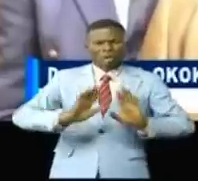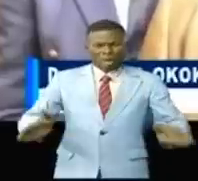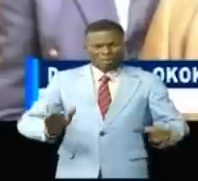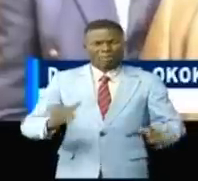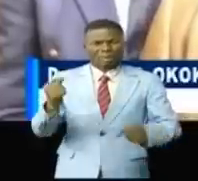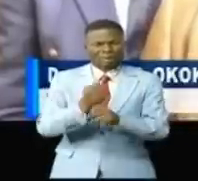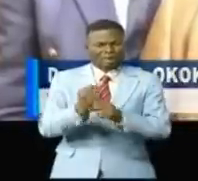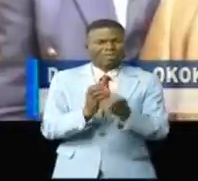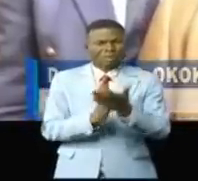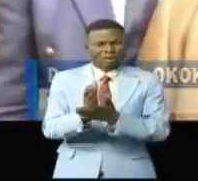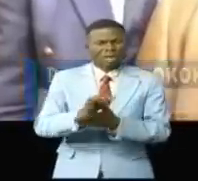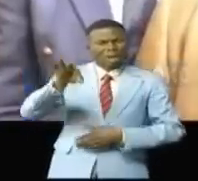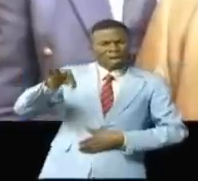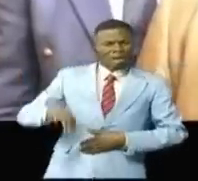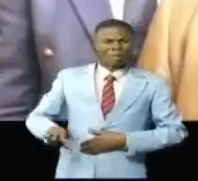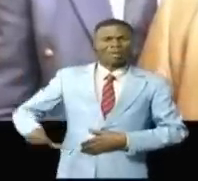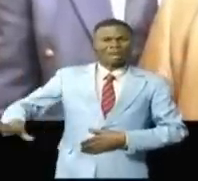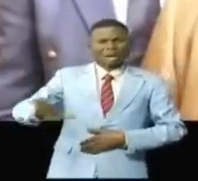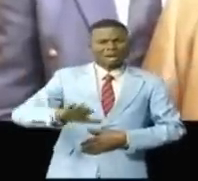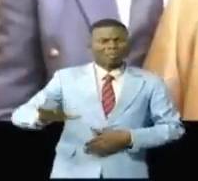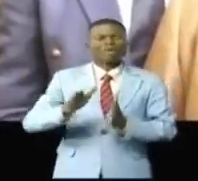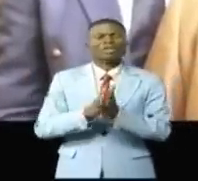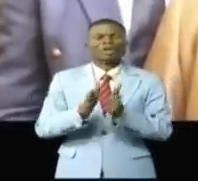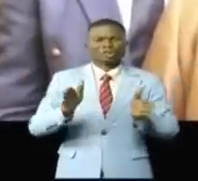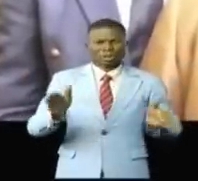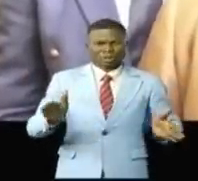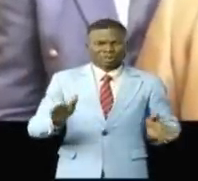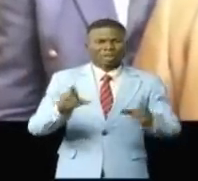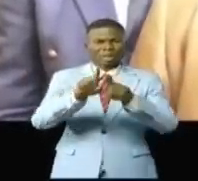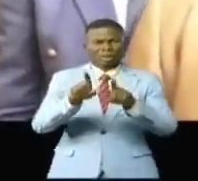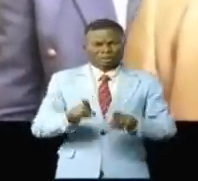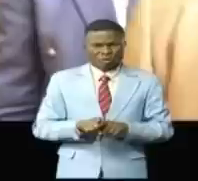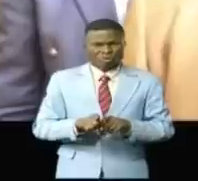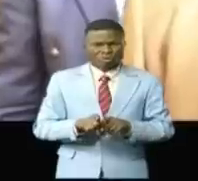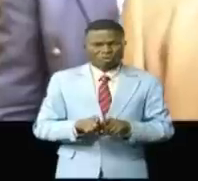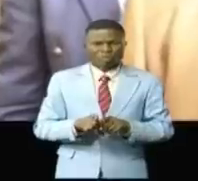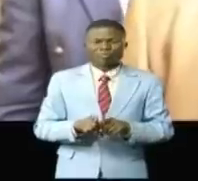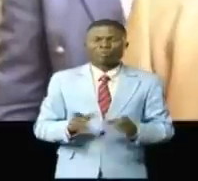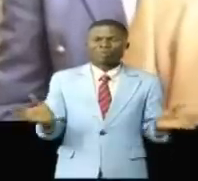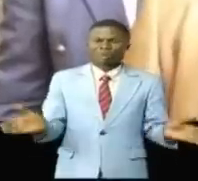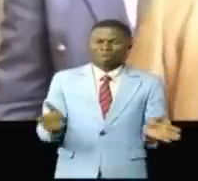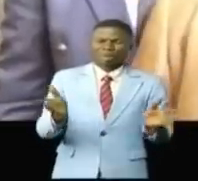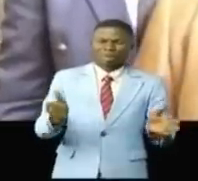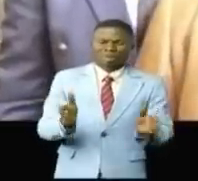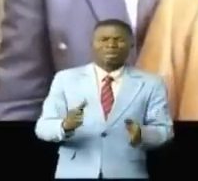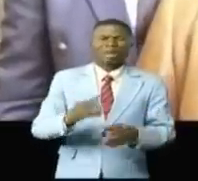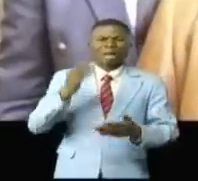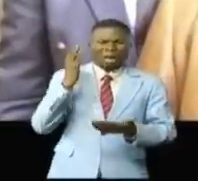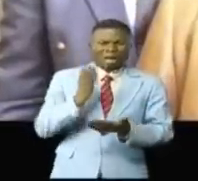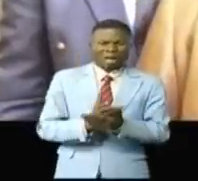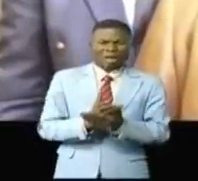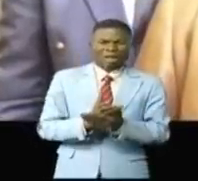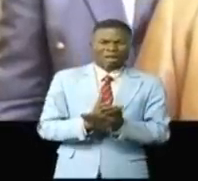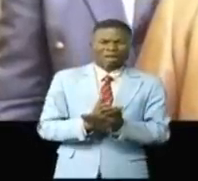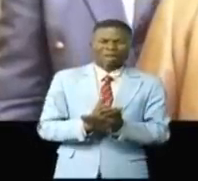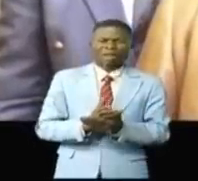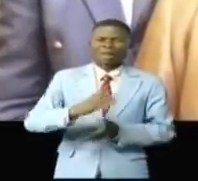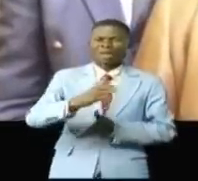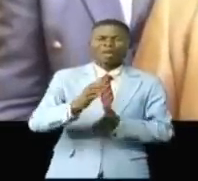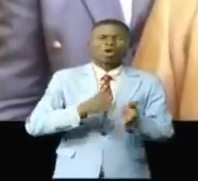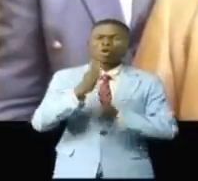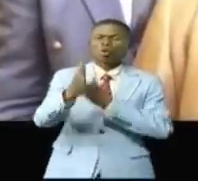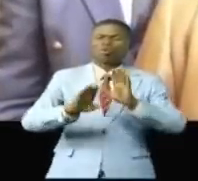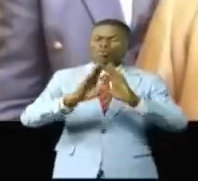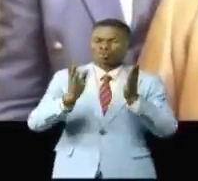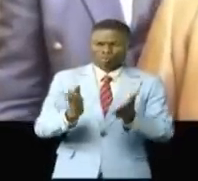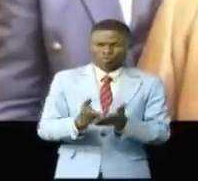notre travail pour l'intérêt de la République démocratique du Congo et essayer de renflouer les trésors publics et stopper toutes